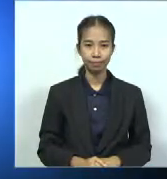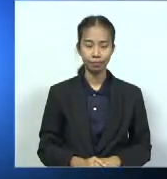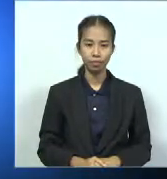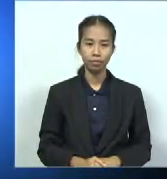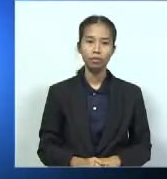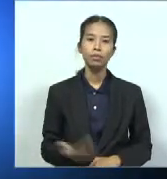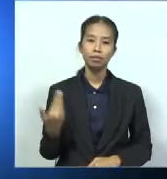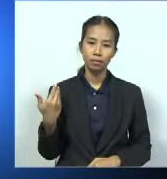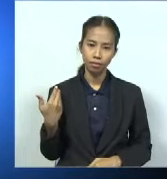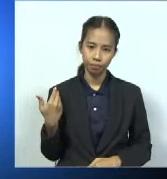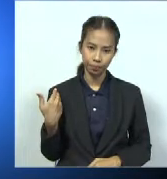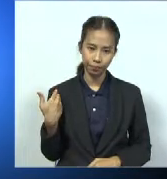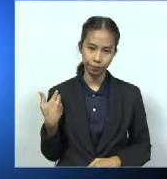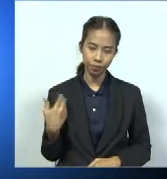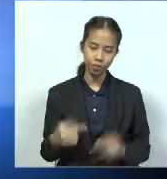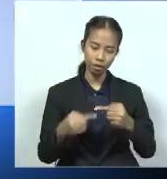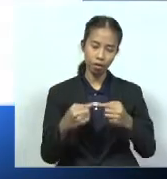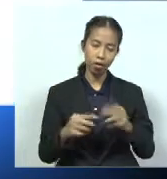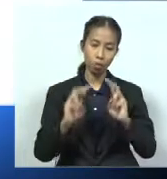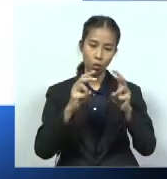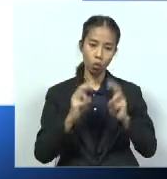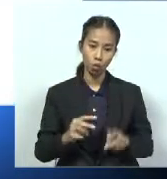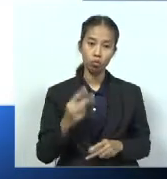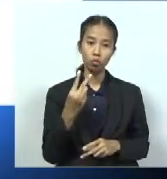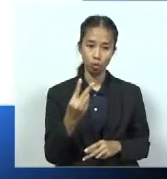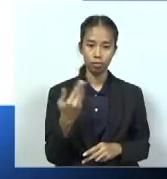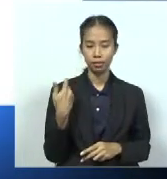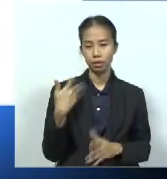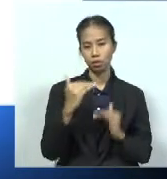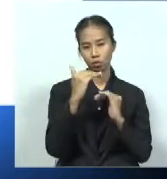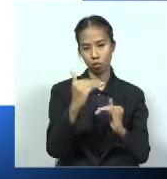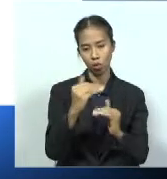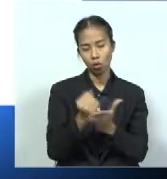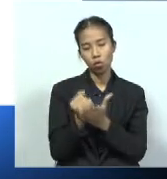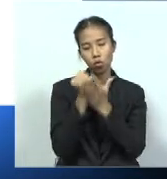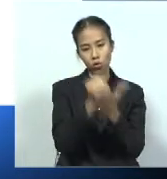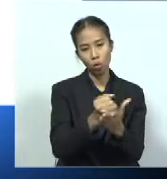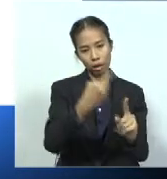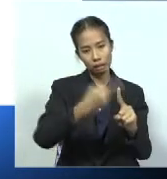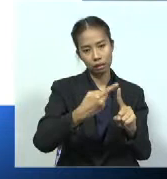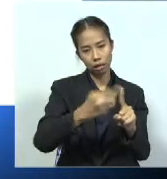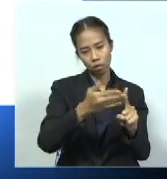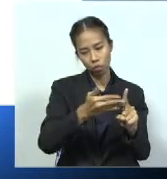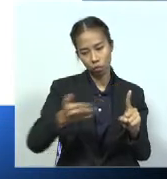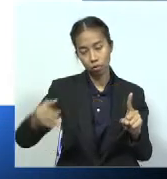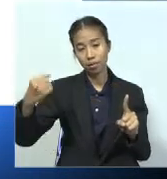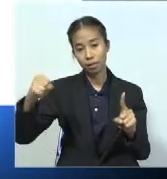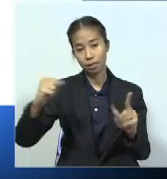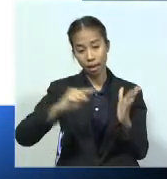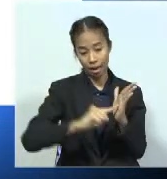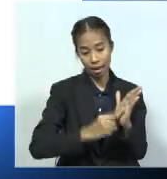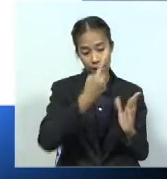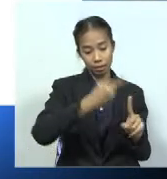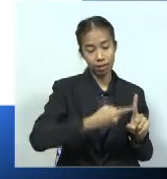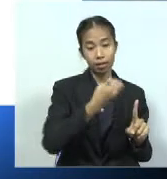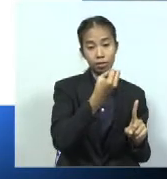ส่วนอีก2มาตรการนะคะก็มีการกำหนดเวลาการช่วยเหลือเอาไว้10เดือนคือเริ่มตั้งแต่เดือนธันวาคม